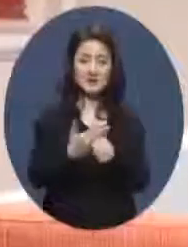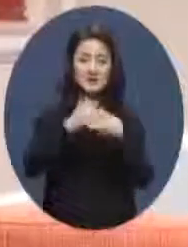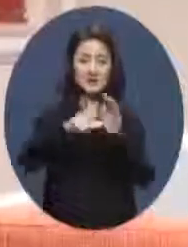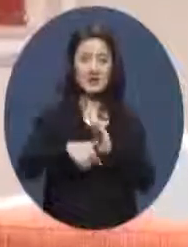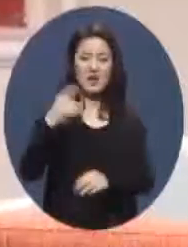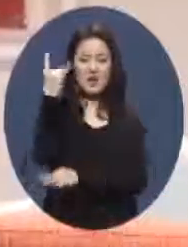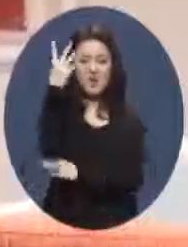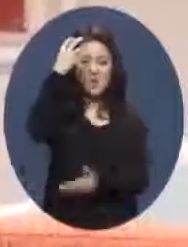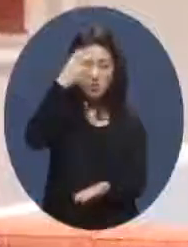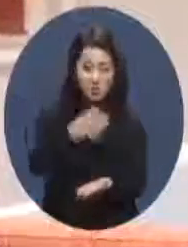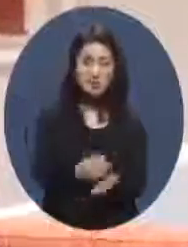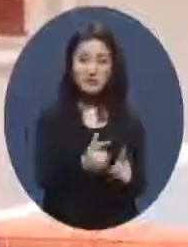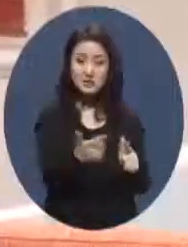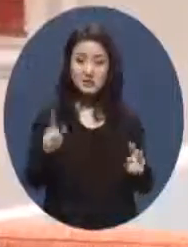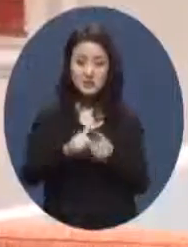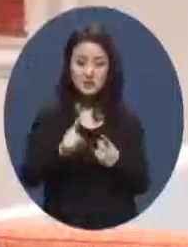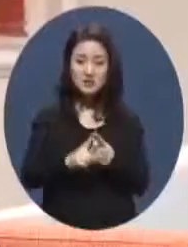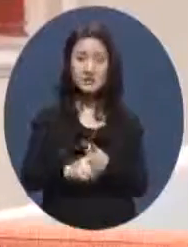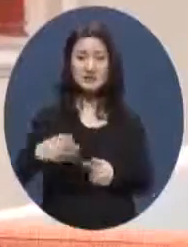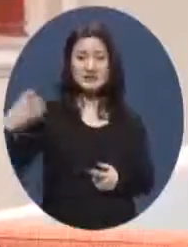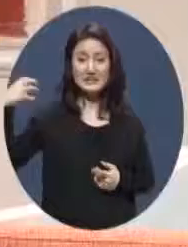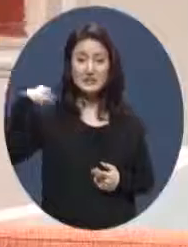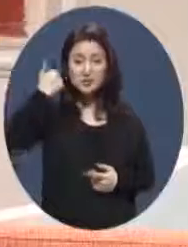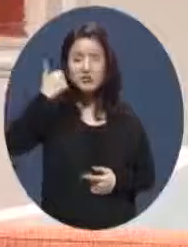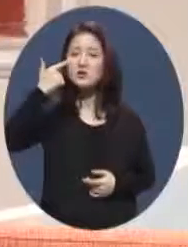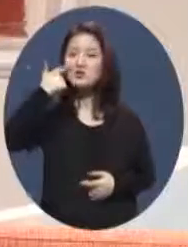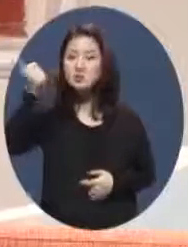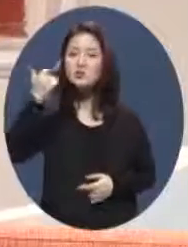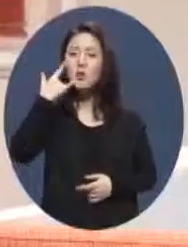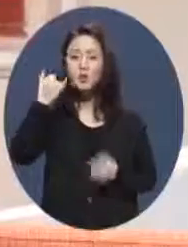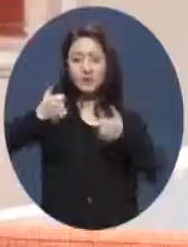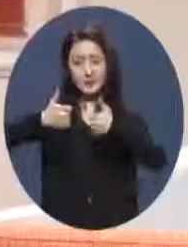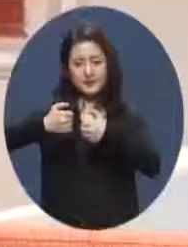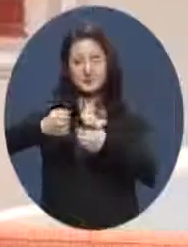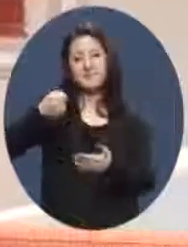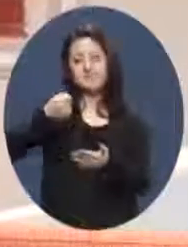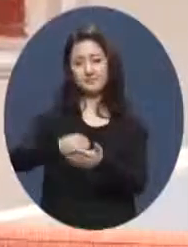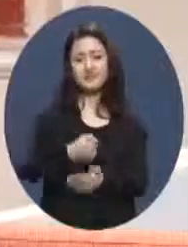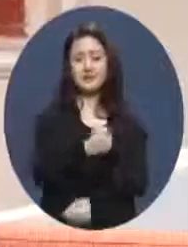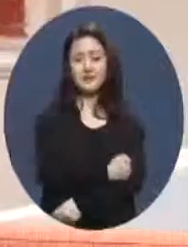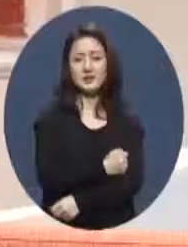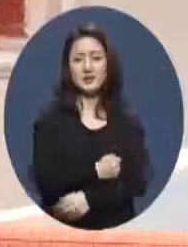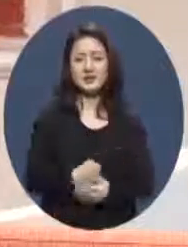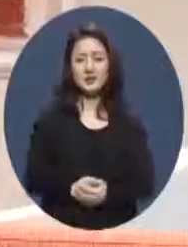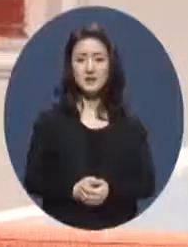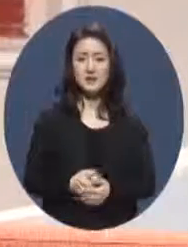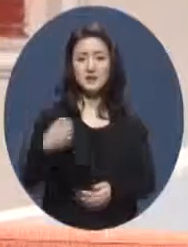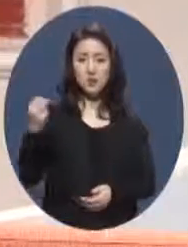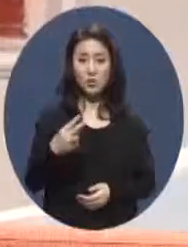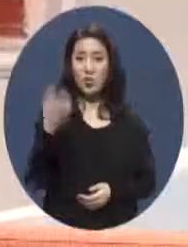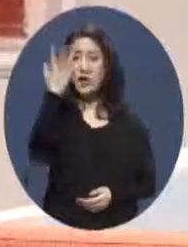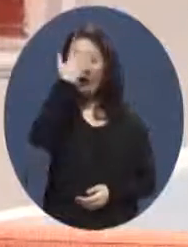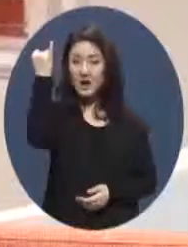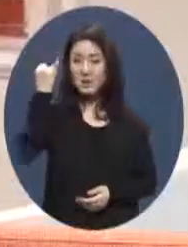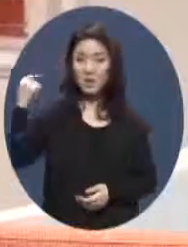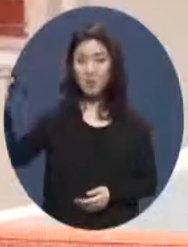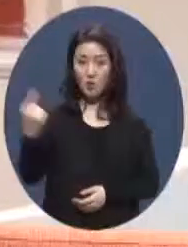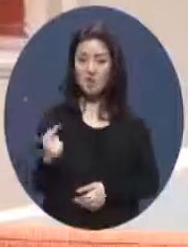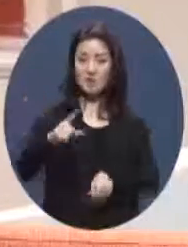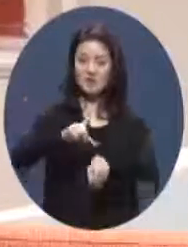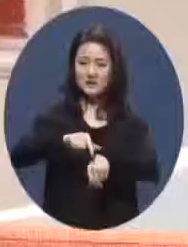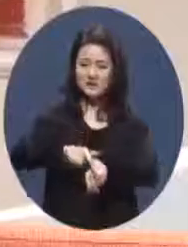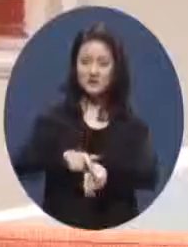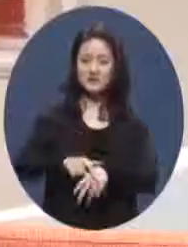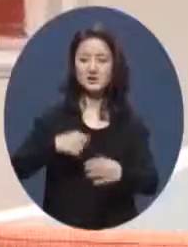되고 할머니가 아무래도 오실 것 같아요. 제가 볼 때는 이사를 가셔도 할머니가 오시는 날짜와 시간을 정하세요.